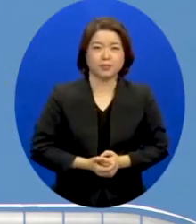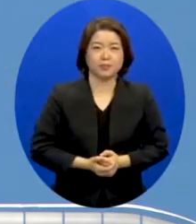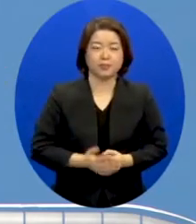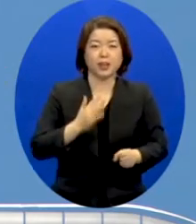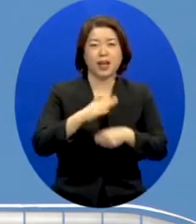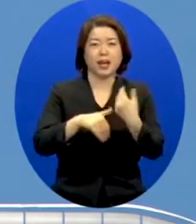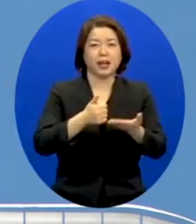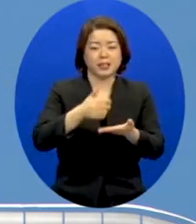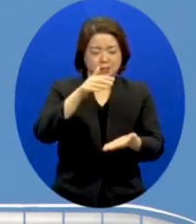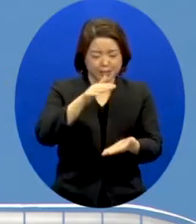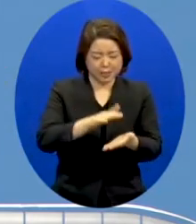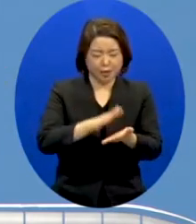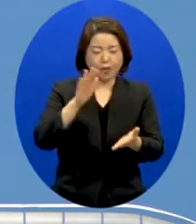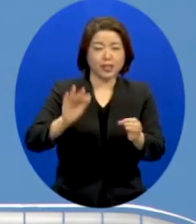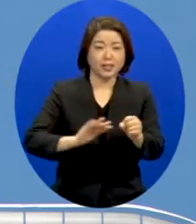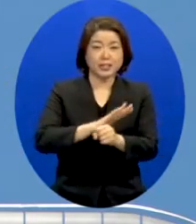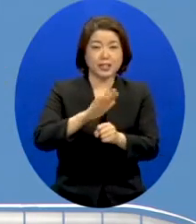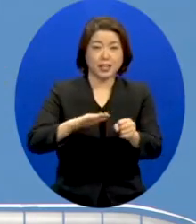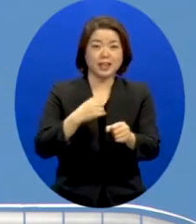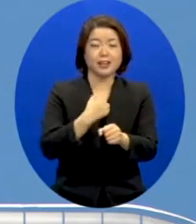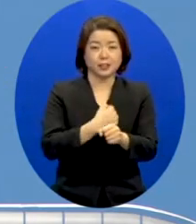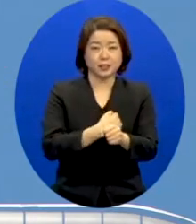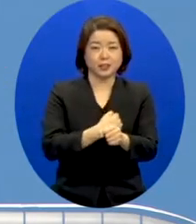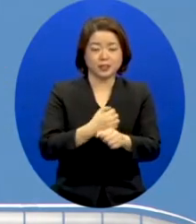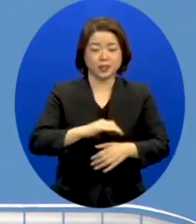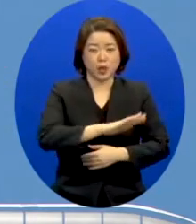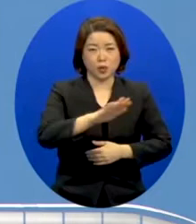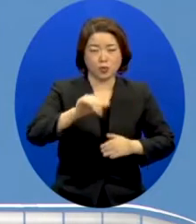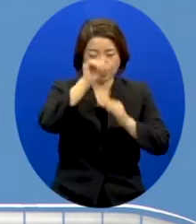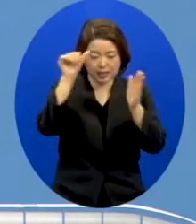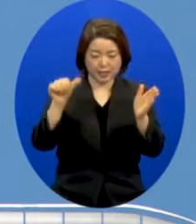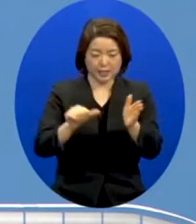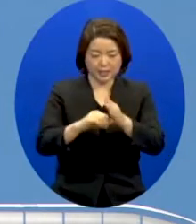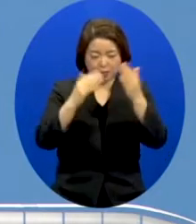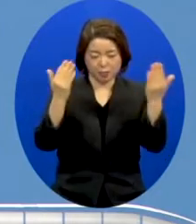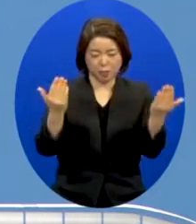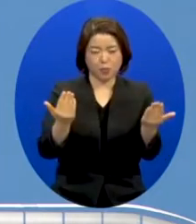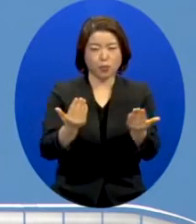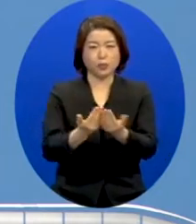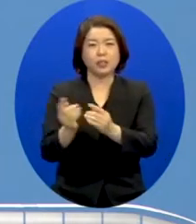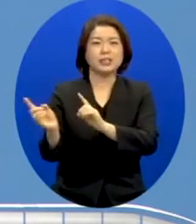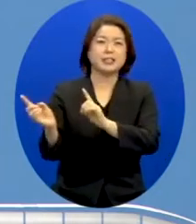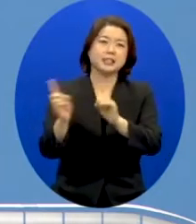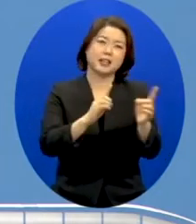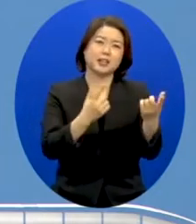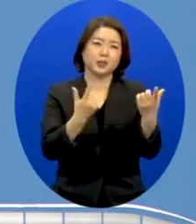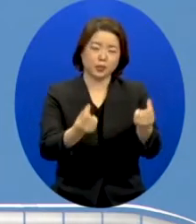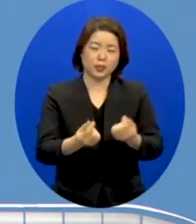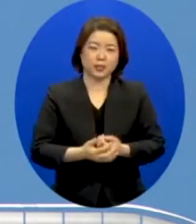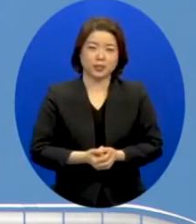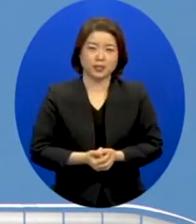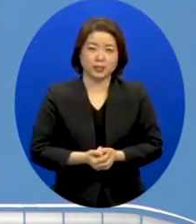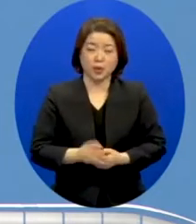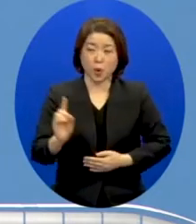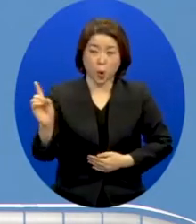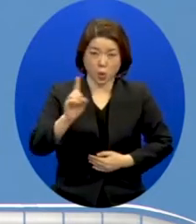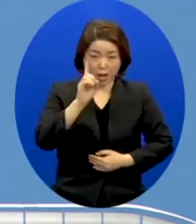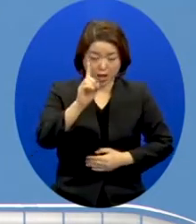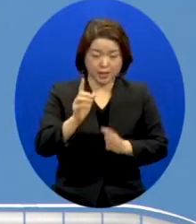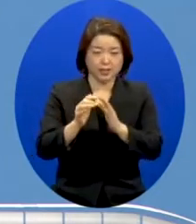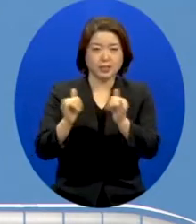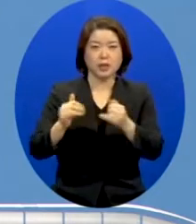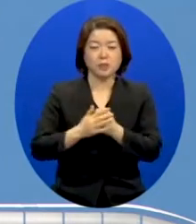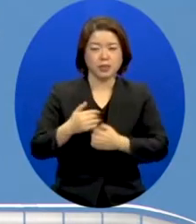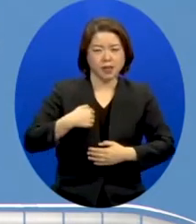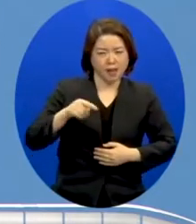하나님을 뜨겁게 사랑하는 것은 우리 인생 전체를 살려내는 거에요 어떠한 사람도 내가 그를